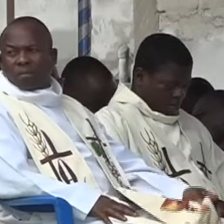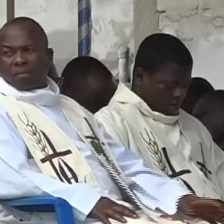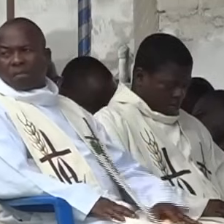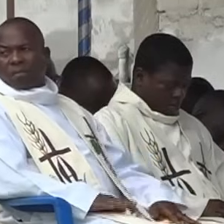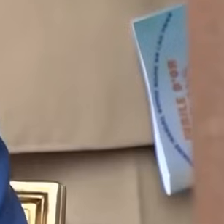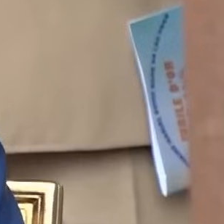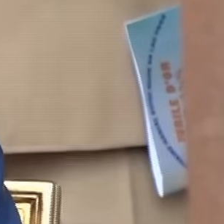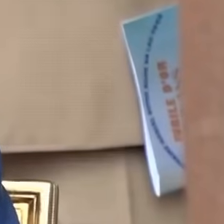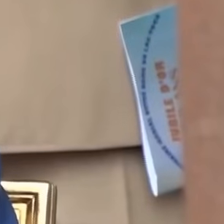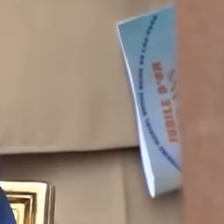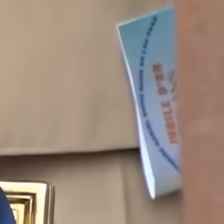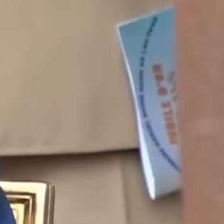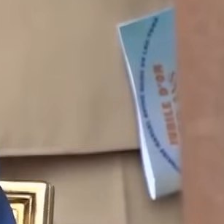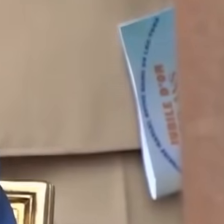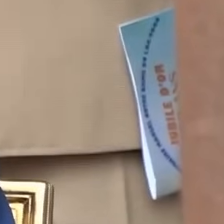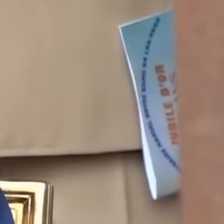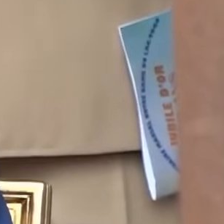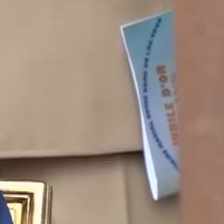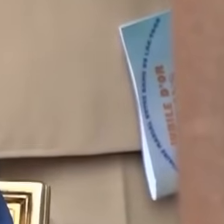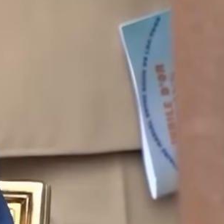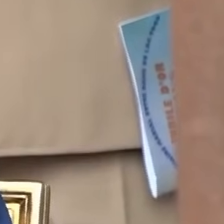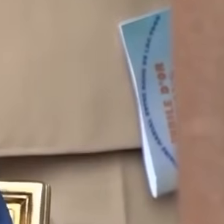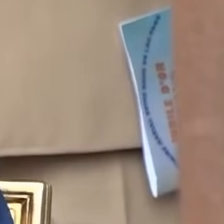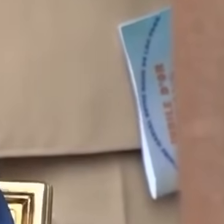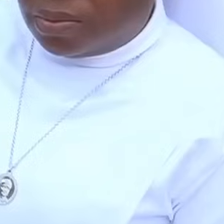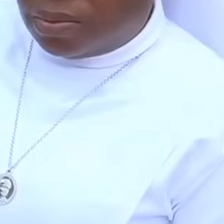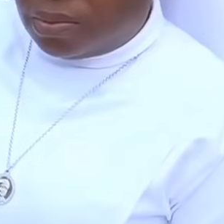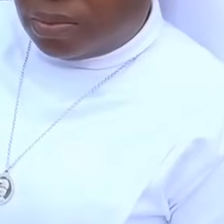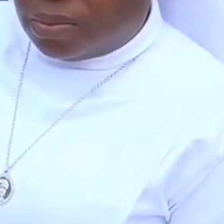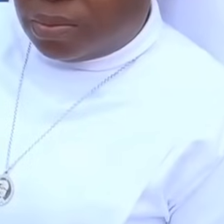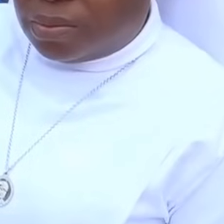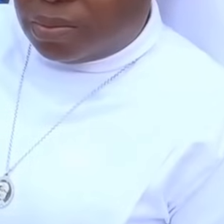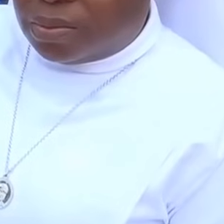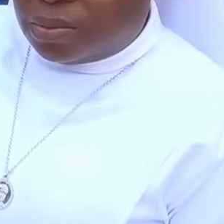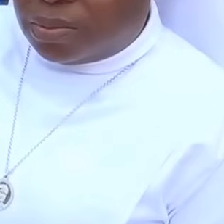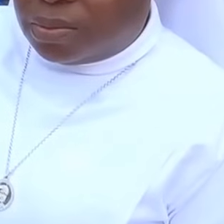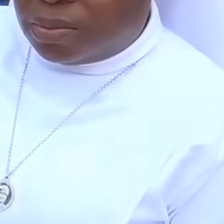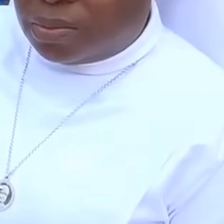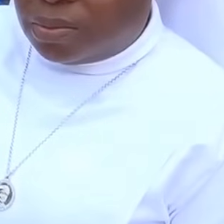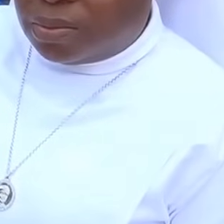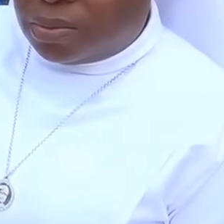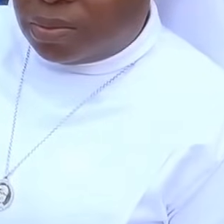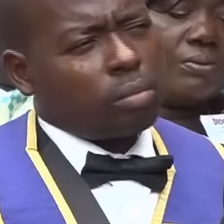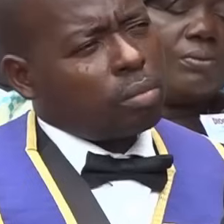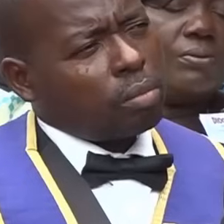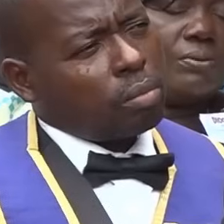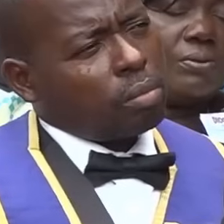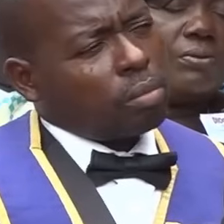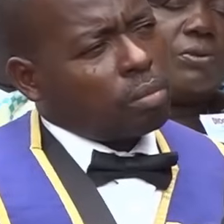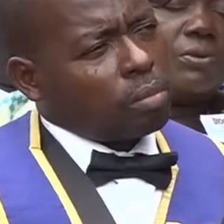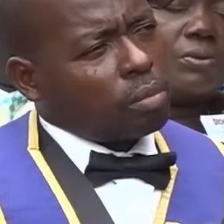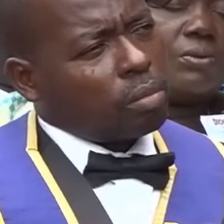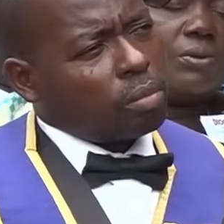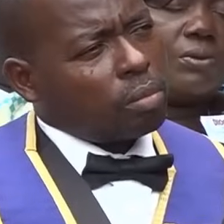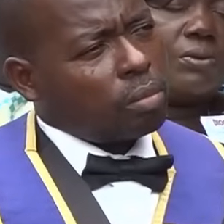d'unité et de fraternité, chères à toutes les filles et fils de la nation togolaise. Un moment qui restera à jamais gravé dans les